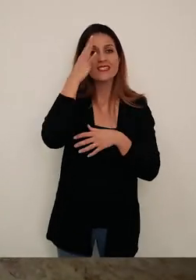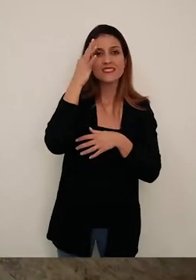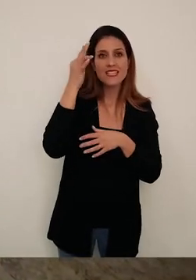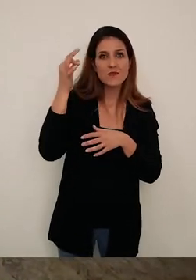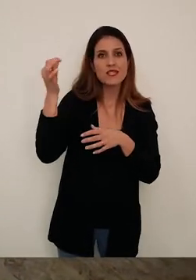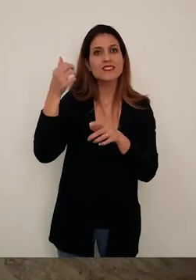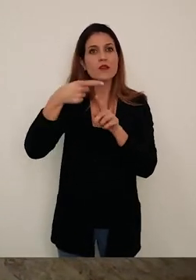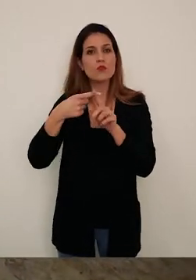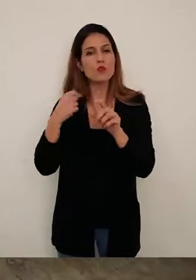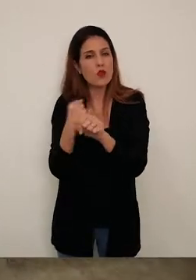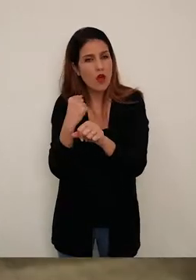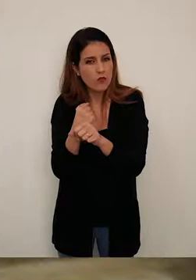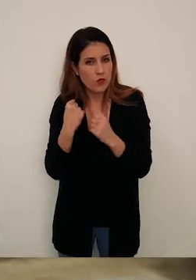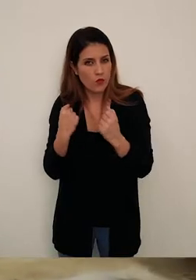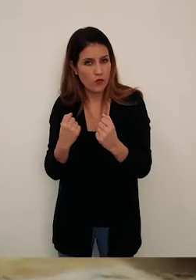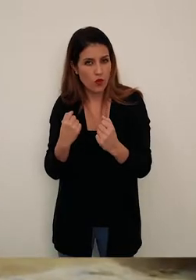fatiche.